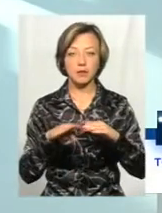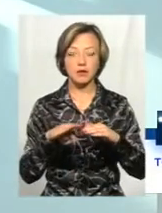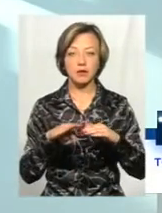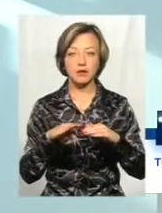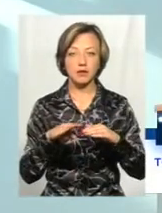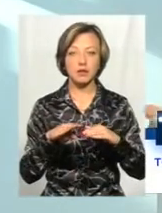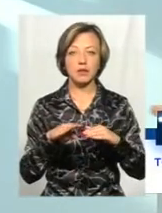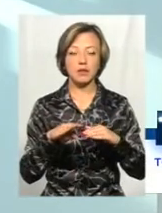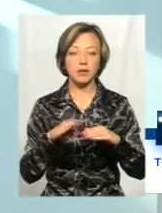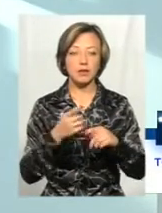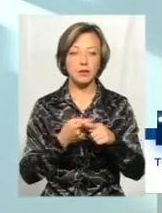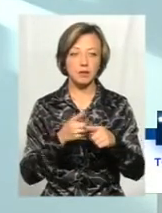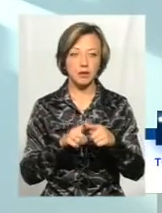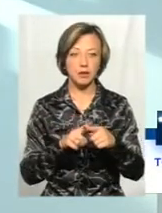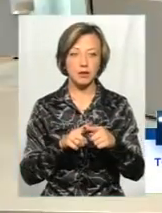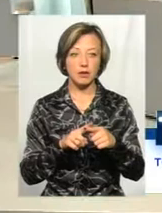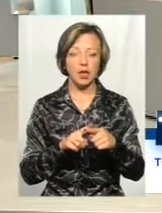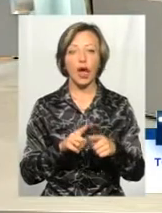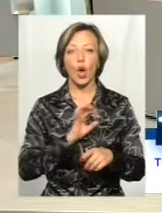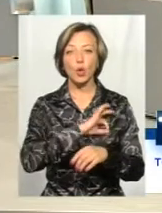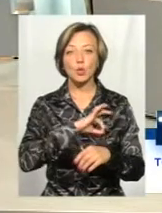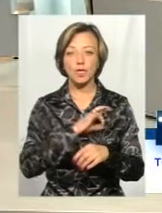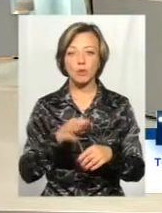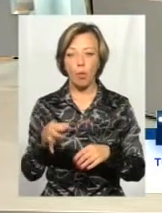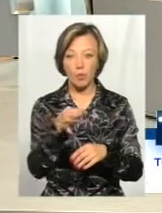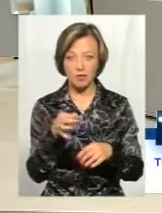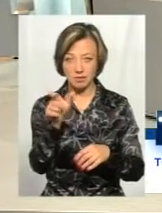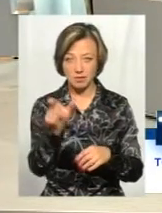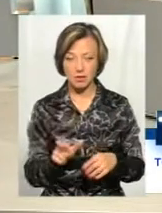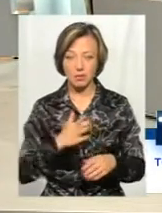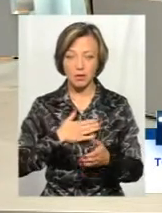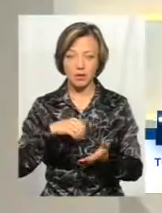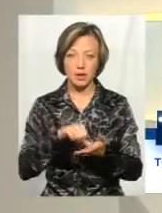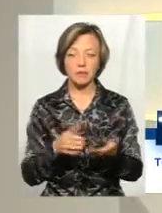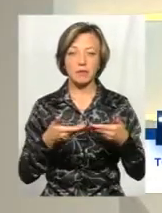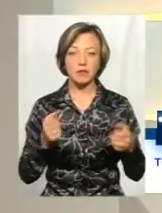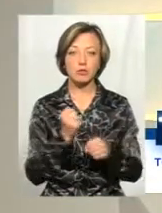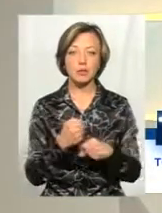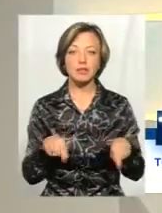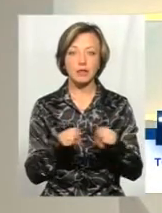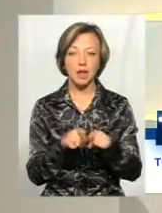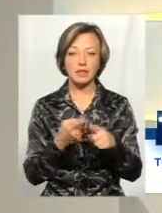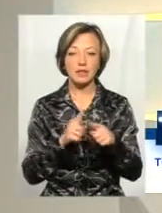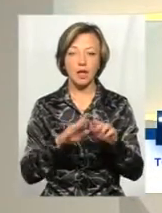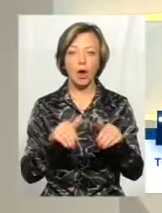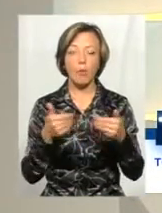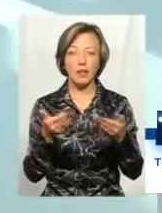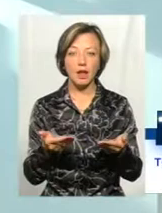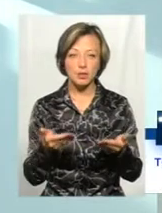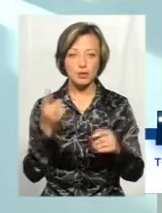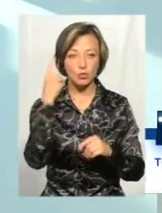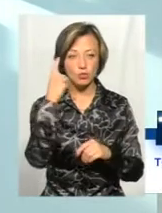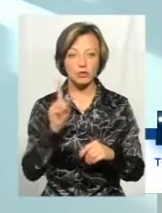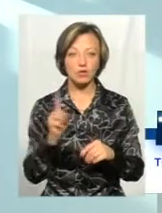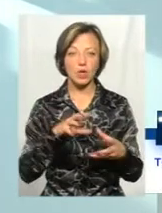під диригуванням власне керівника юстиції області і за моєї присутності ми зробили таким чином ці рекомендації. І я думаю,